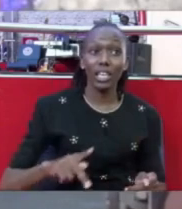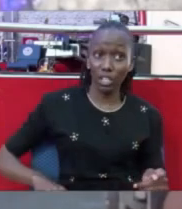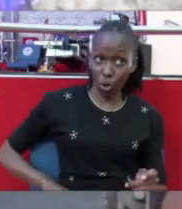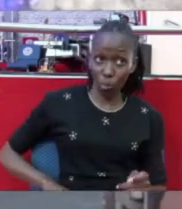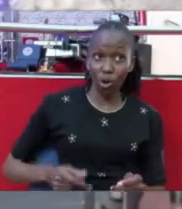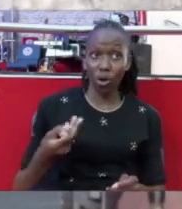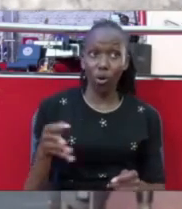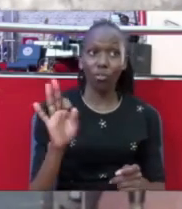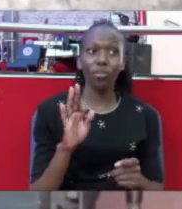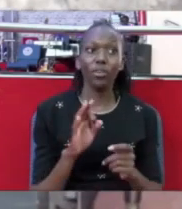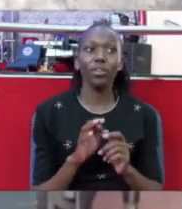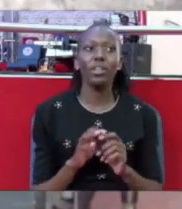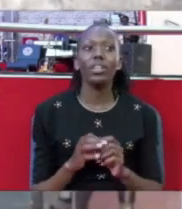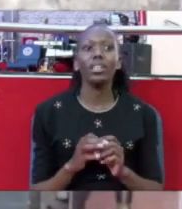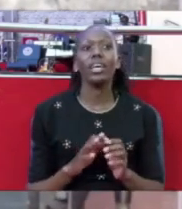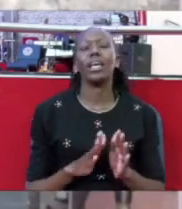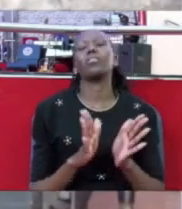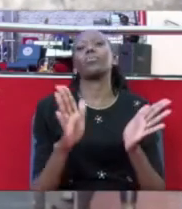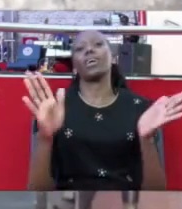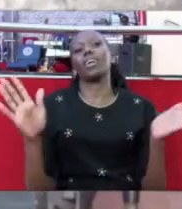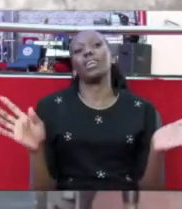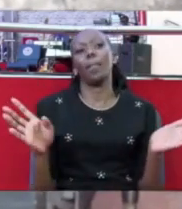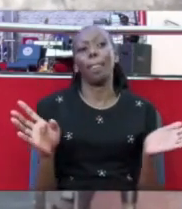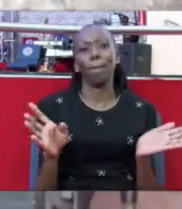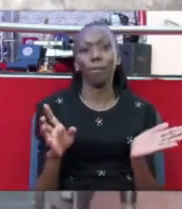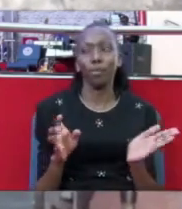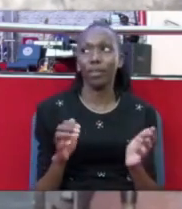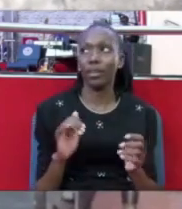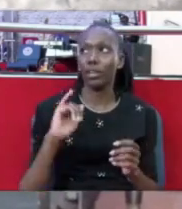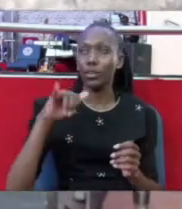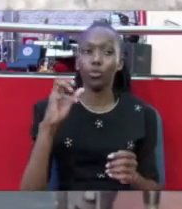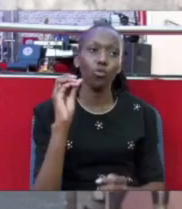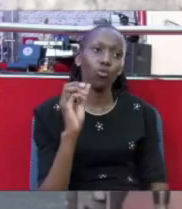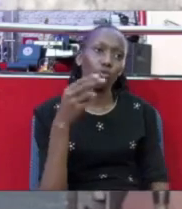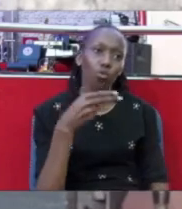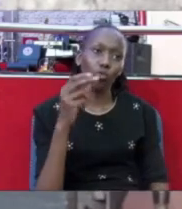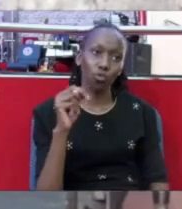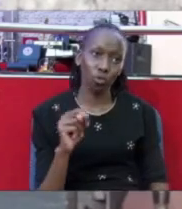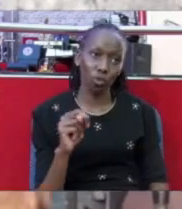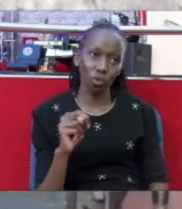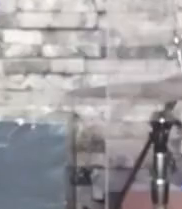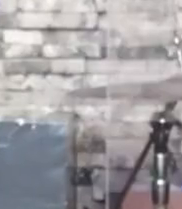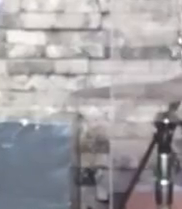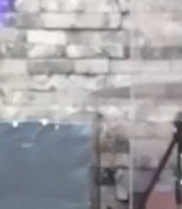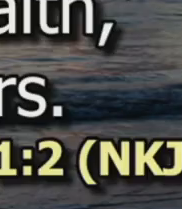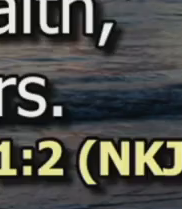Mungu ukaongezeke. In the book of John, that John verse 2, Yohana wa tatu mstari wa pili, the Bible